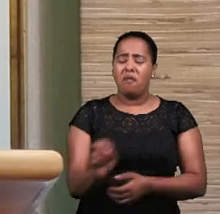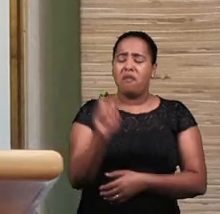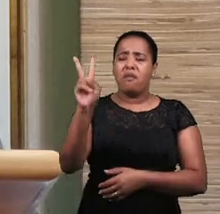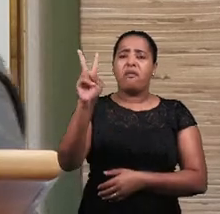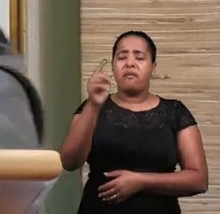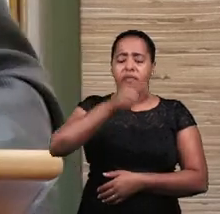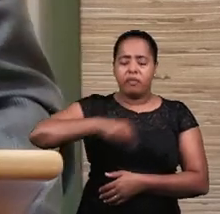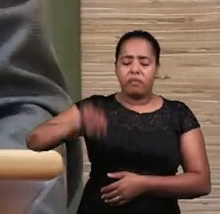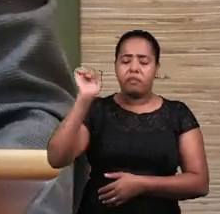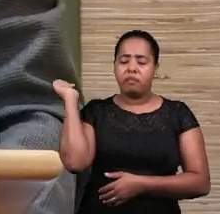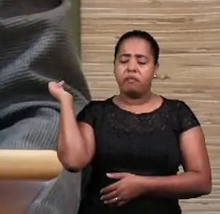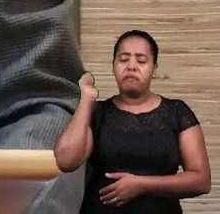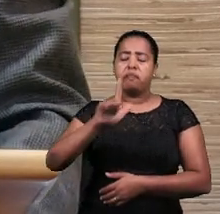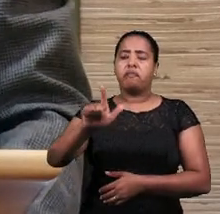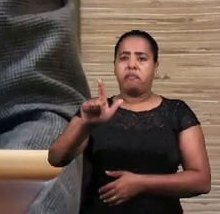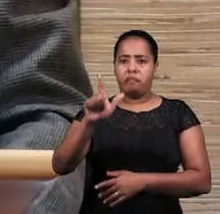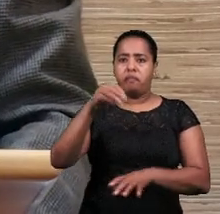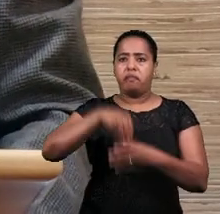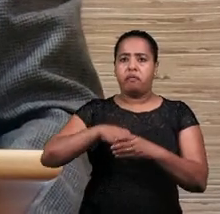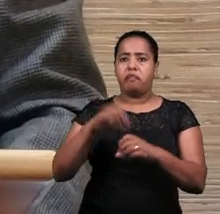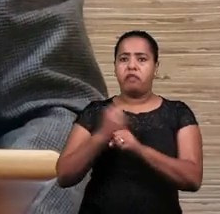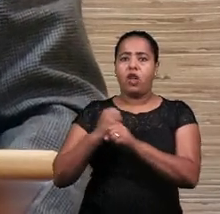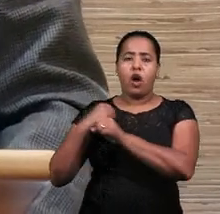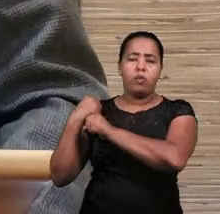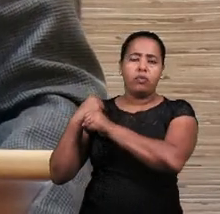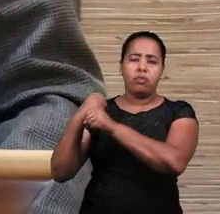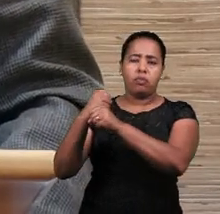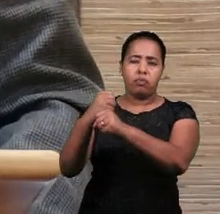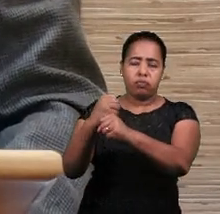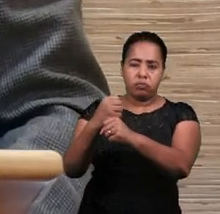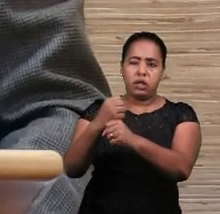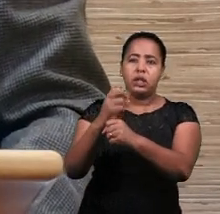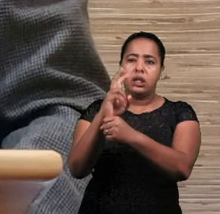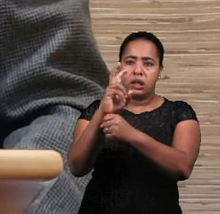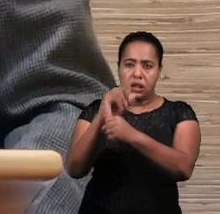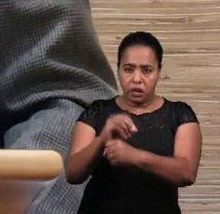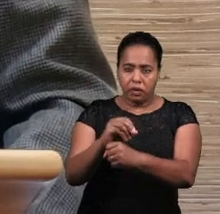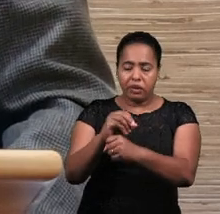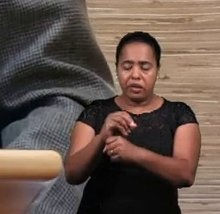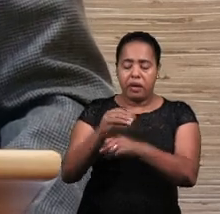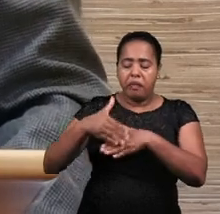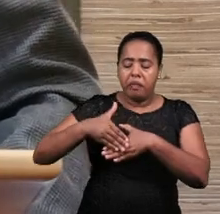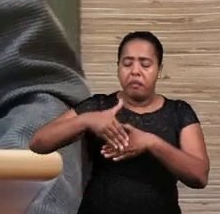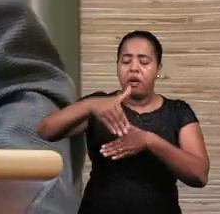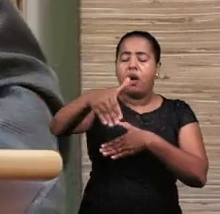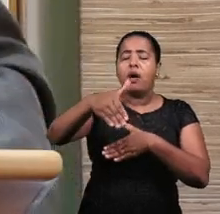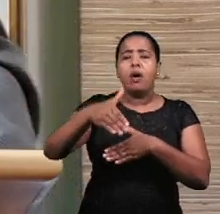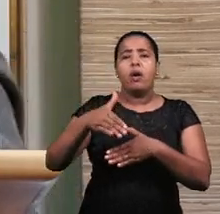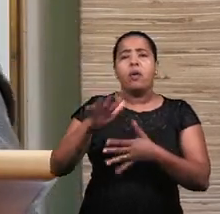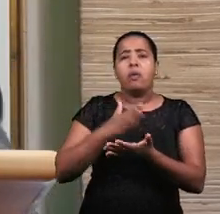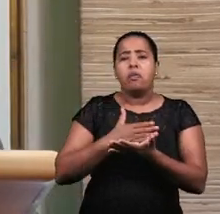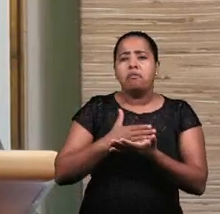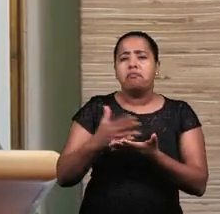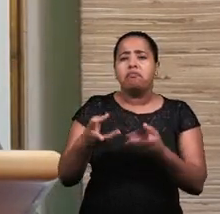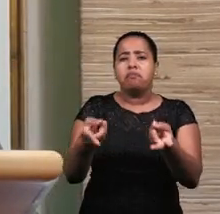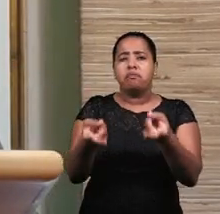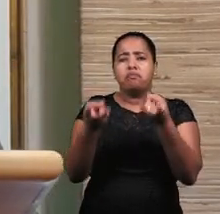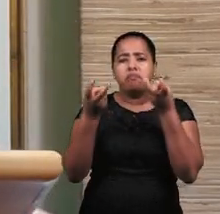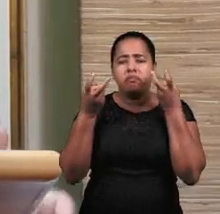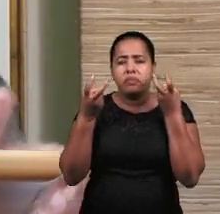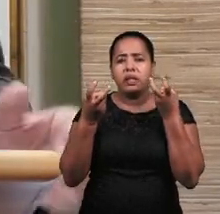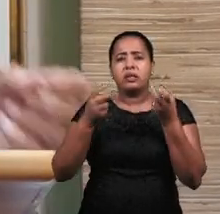avons réussi à voir dans cette œuvre pendant ces 50 ans. À partir de là, nous commençons à voir les choses, de quelle manière